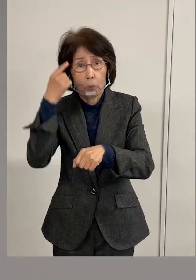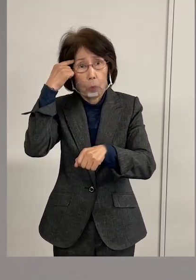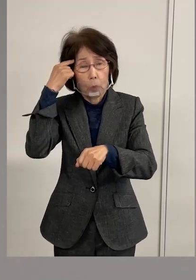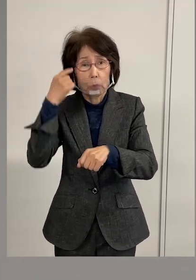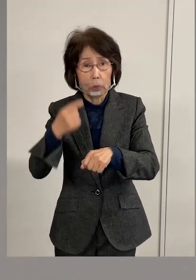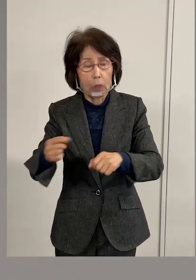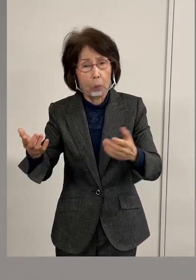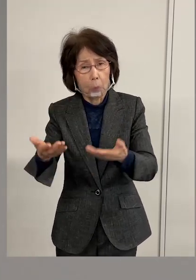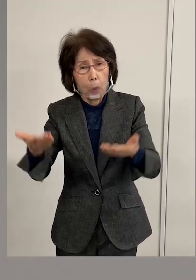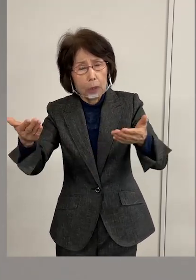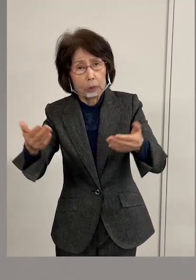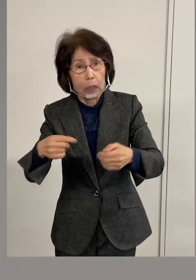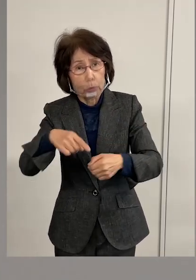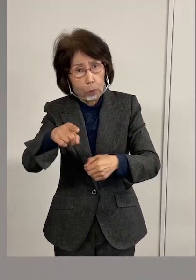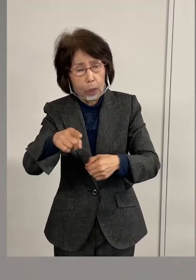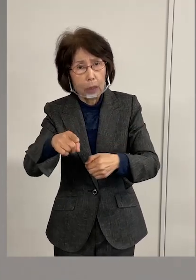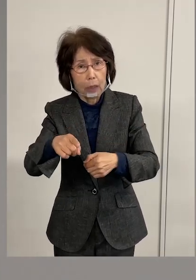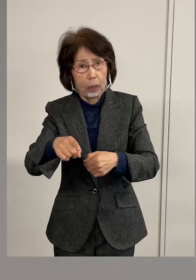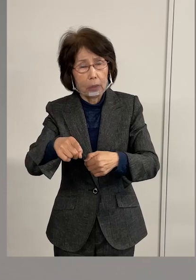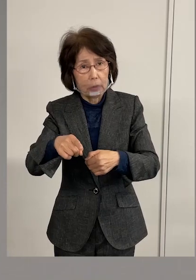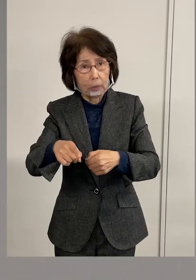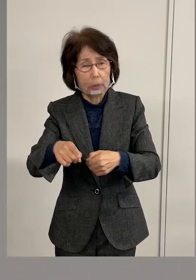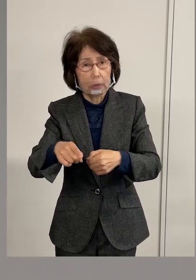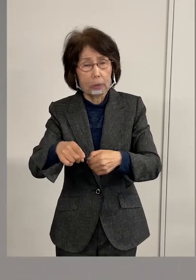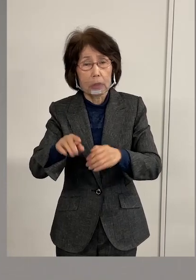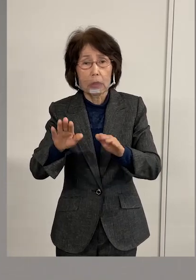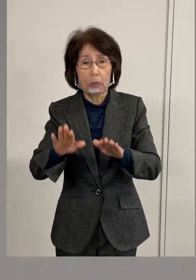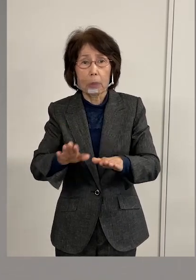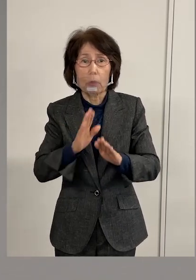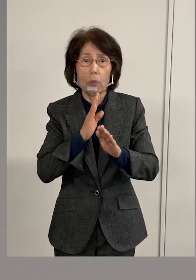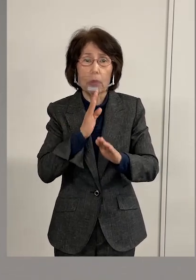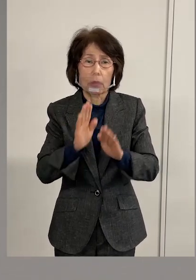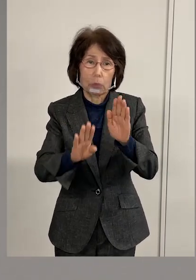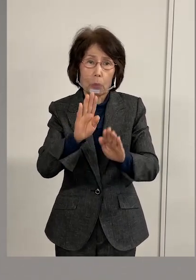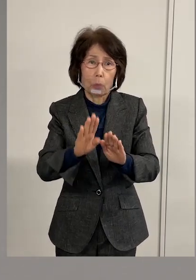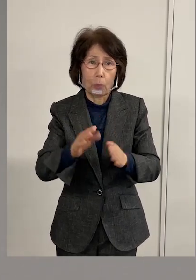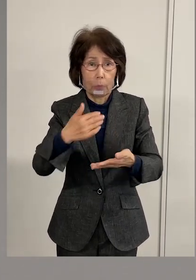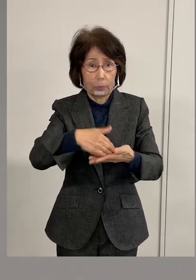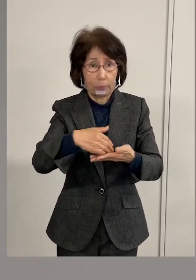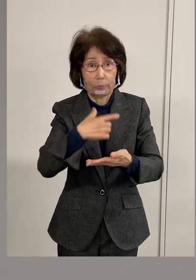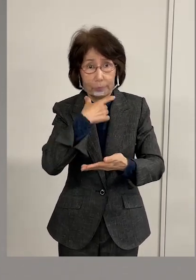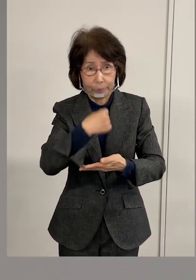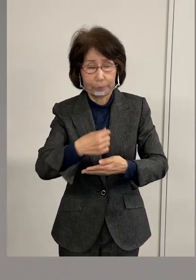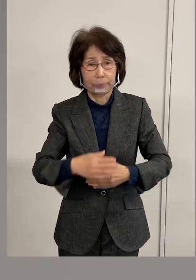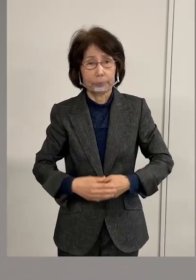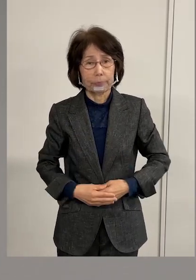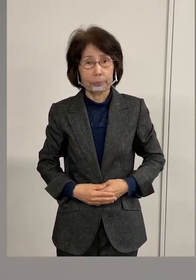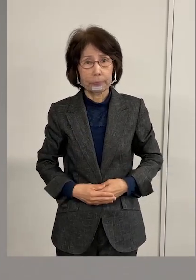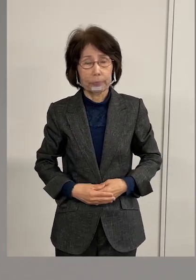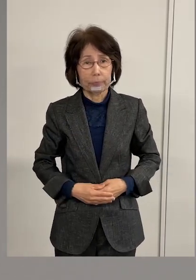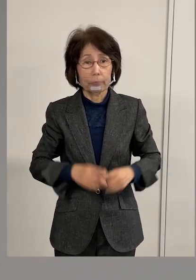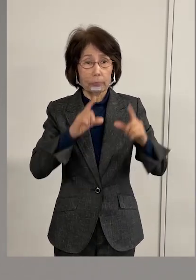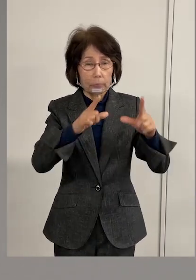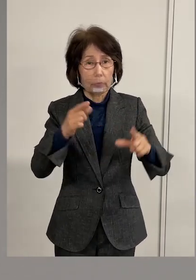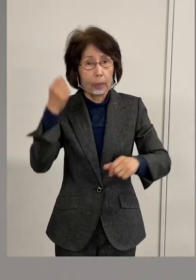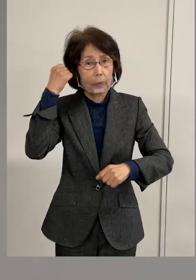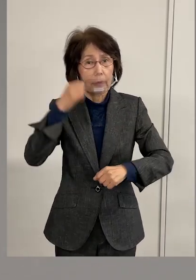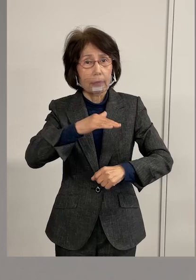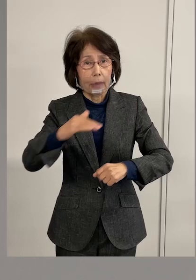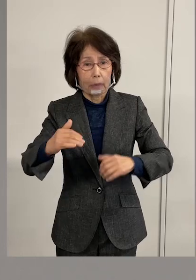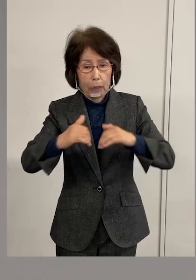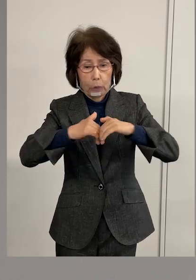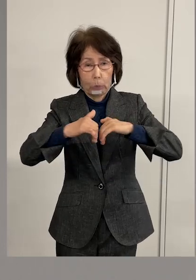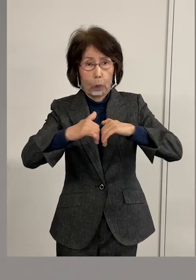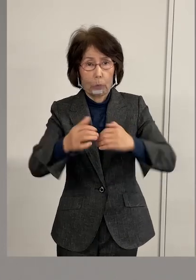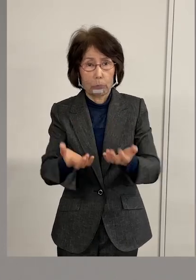のか、あるいはもう確保をどうしていくのかというところ、今の現状でのお考えをお伺いできればと思います。 はい。南海トラフ地震